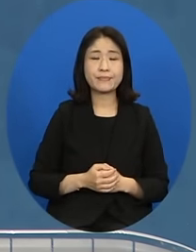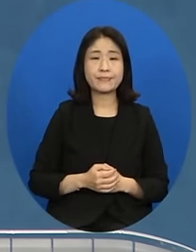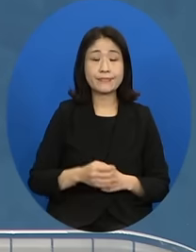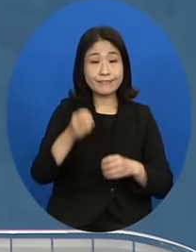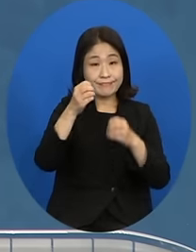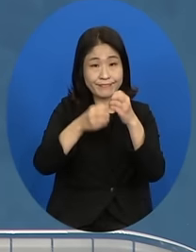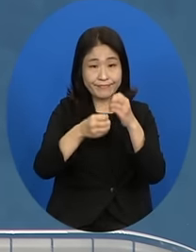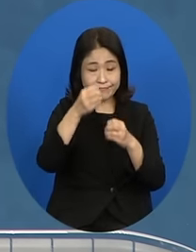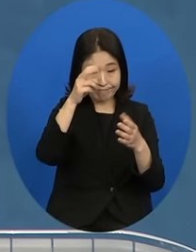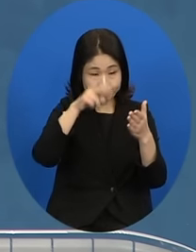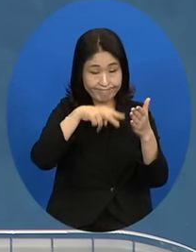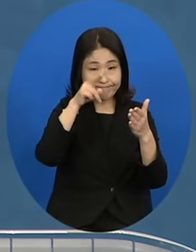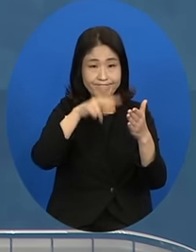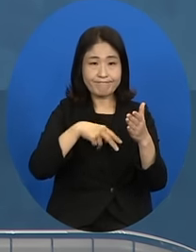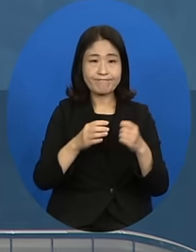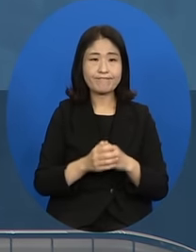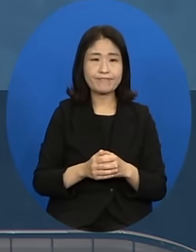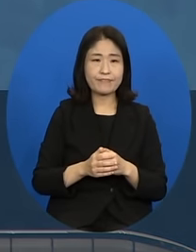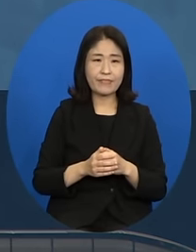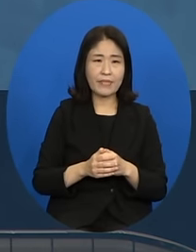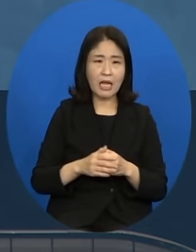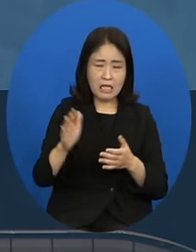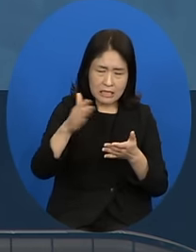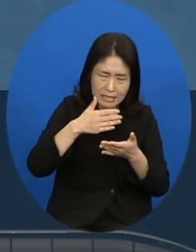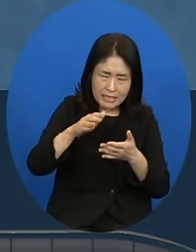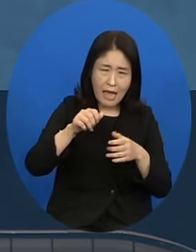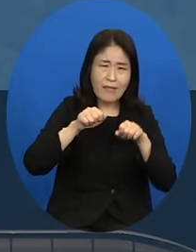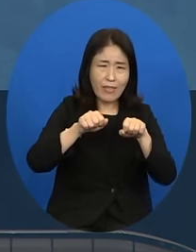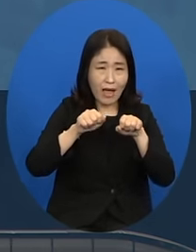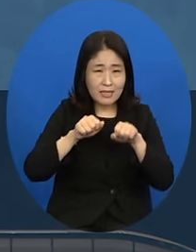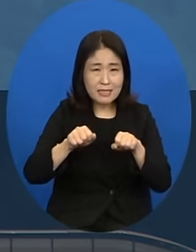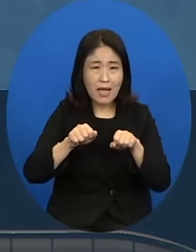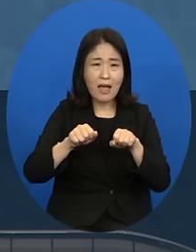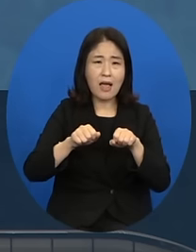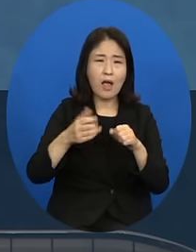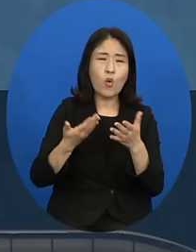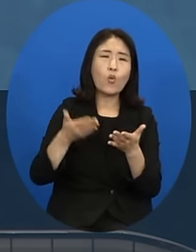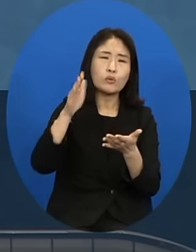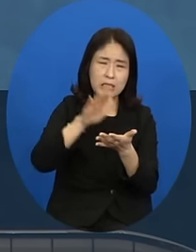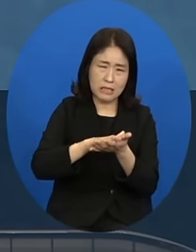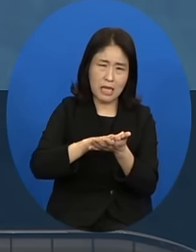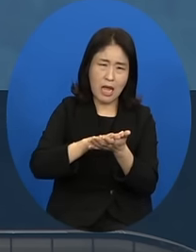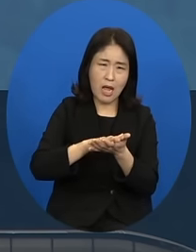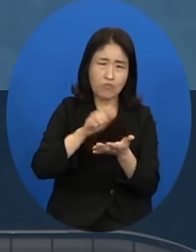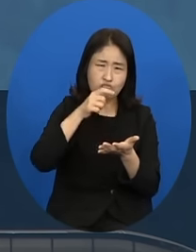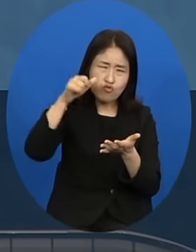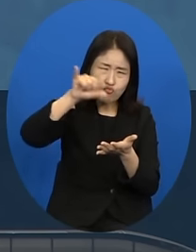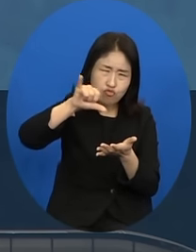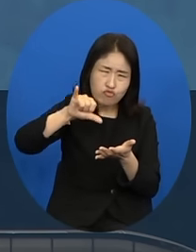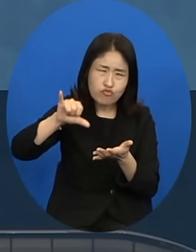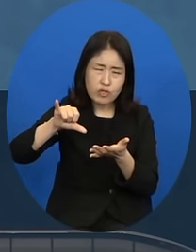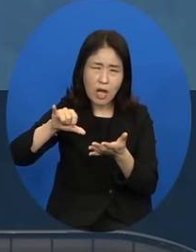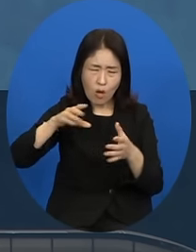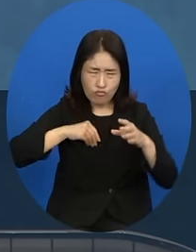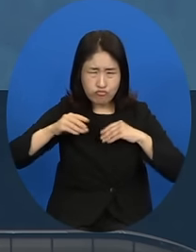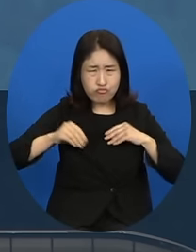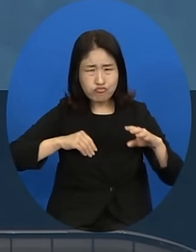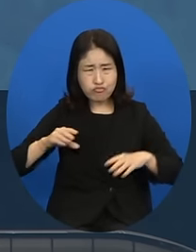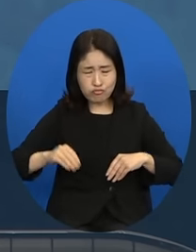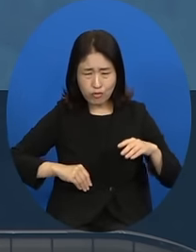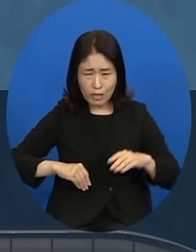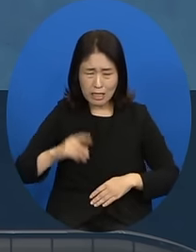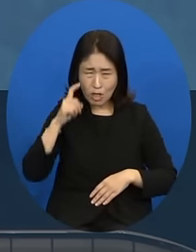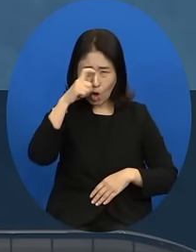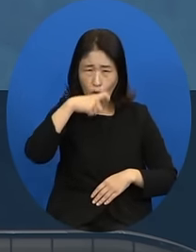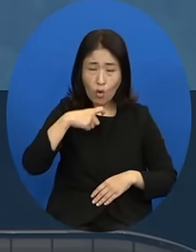이렇습니다. 쓸자, 닦자, 고치자, 물을 뿌리자. 묻고 묻고 안고 안고 이 먼지를